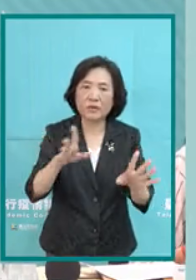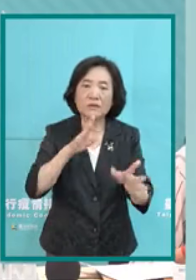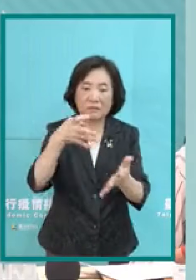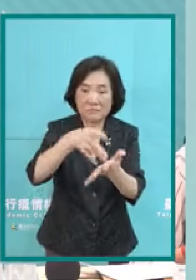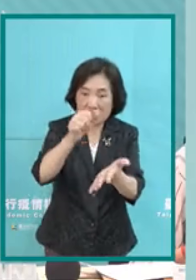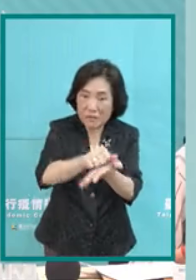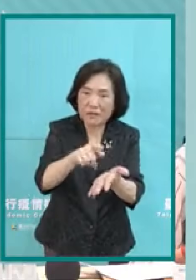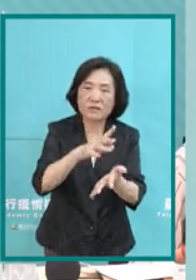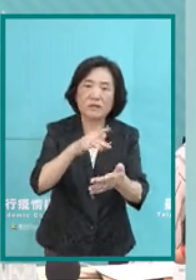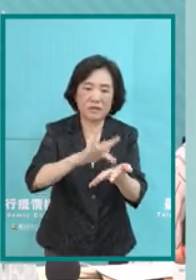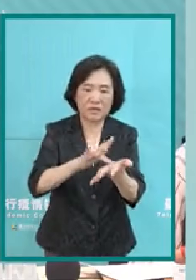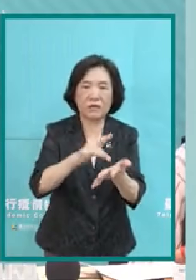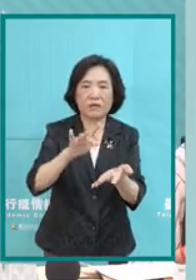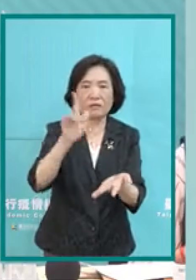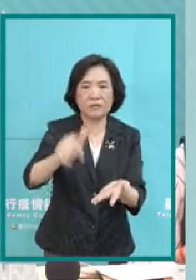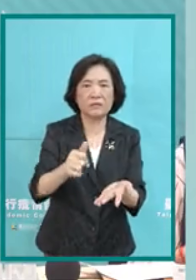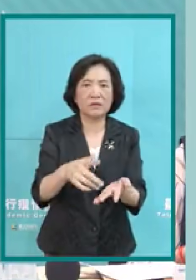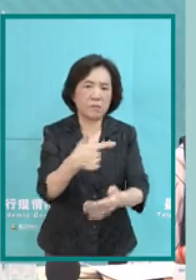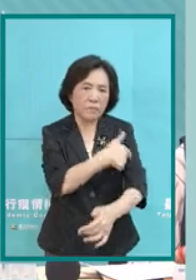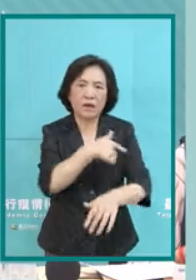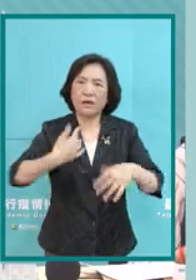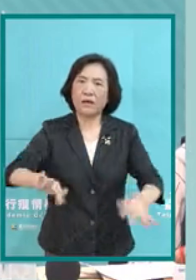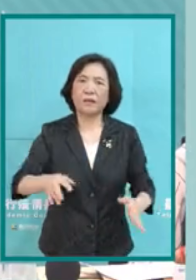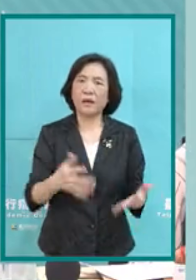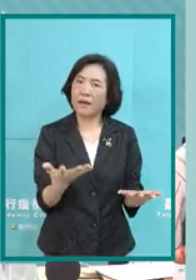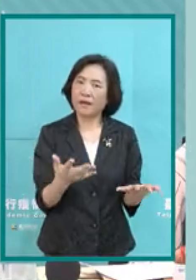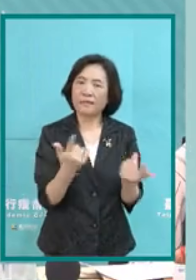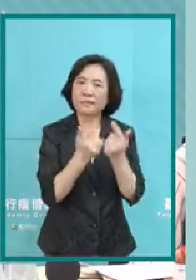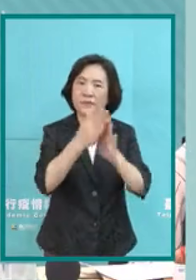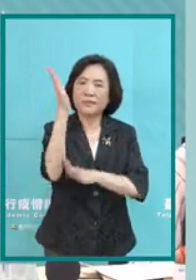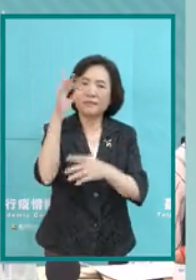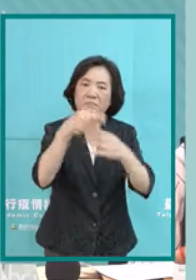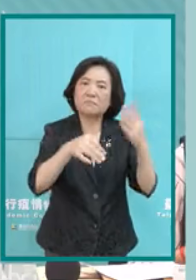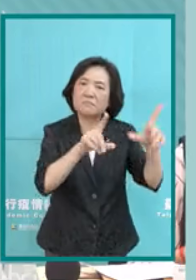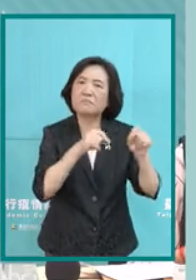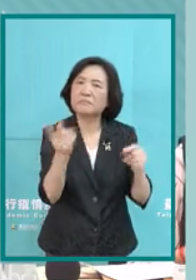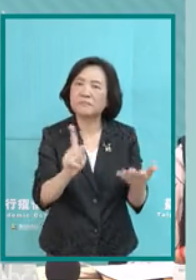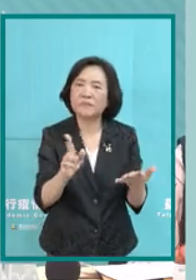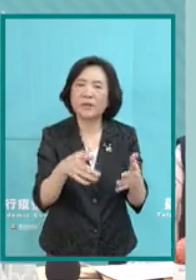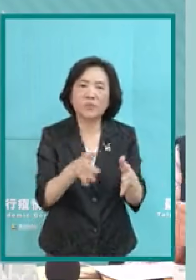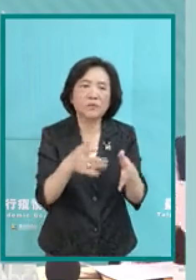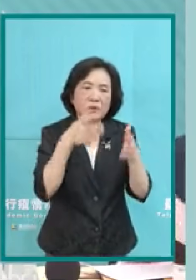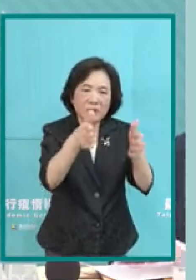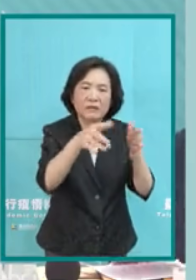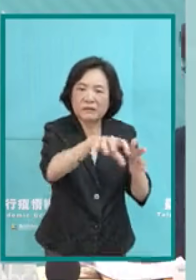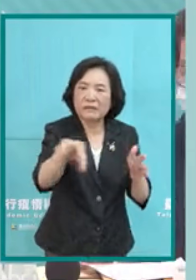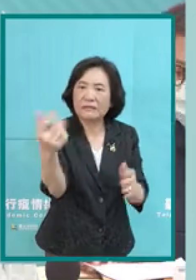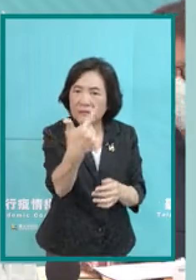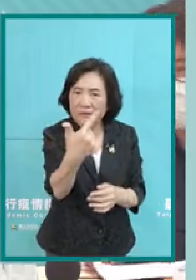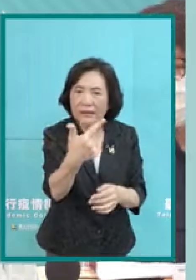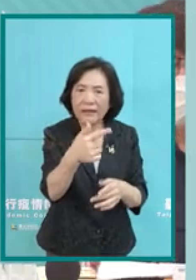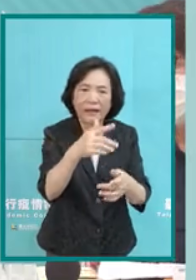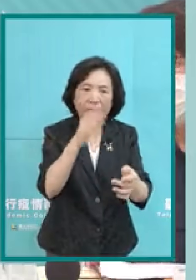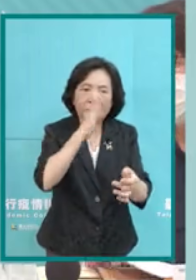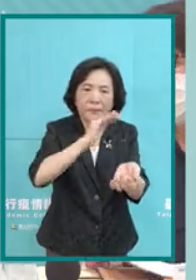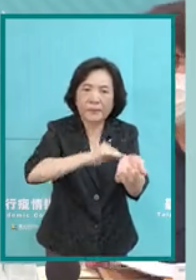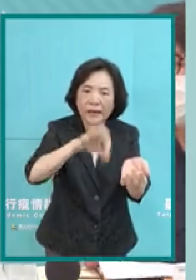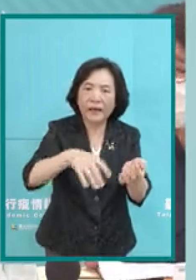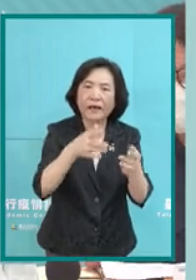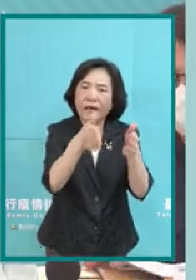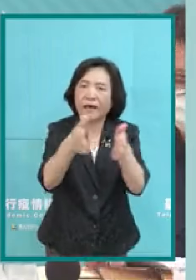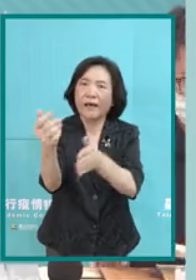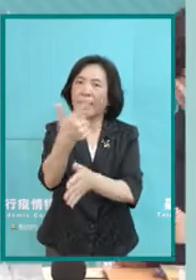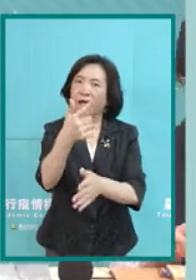登记的药师一样无法施打疫苗。请问是否配发的标准？为何独后这6家诊所？ 独